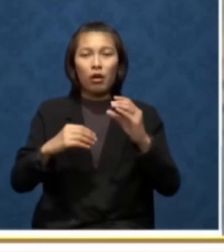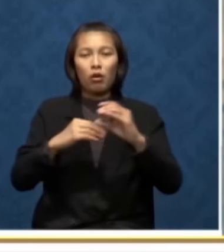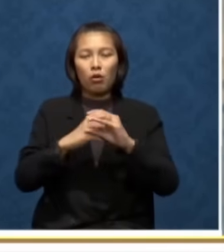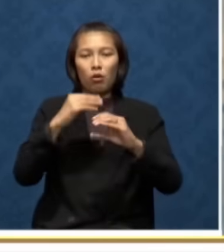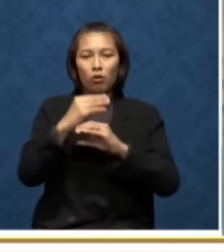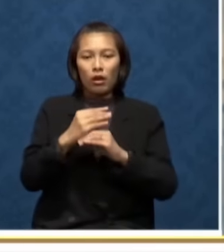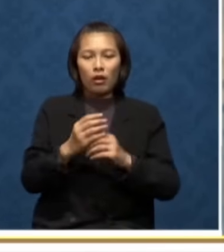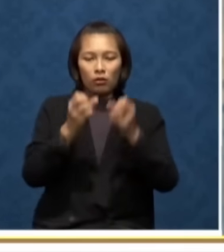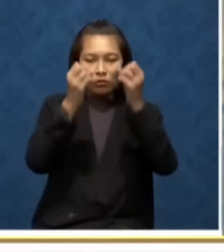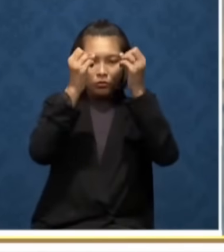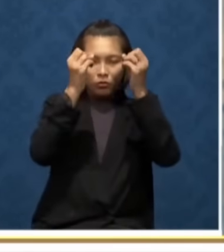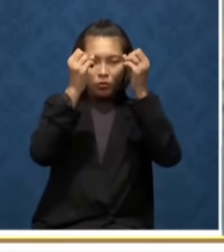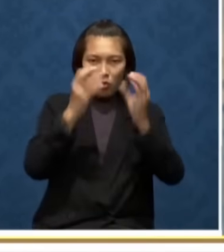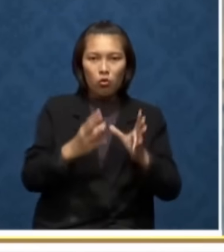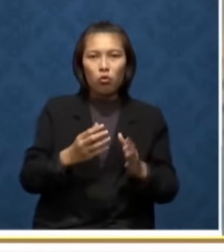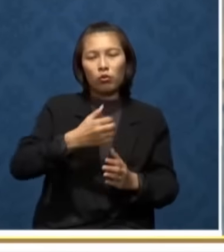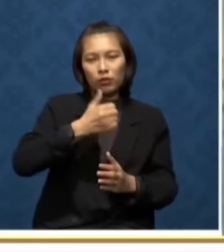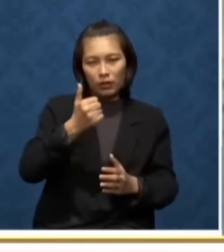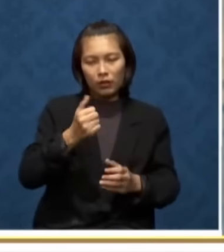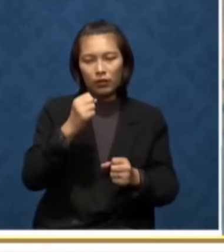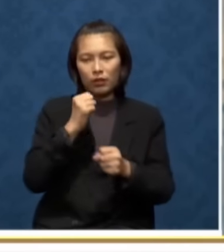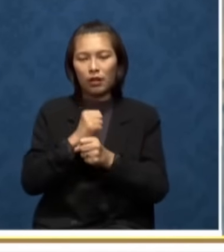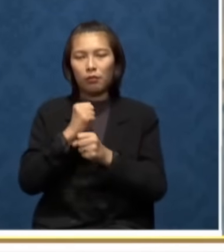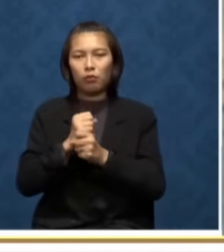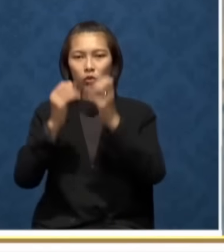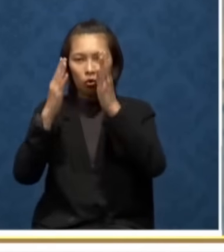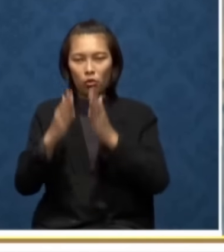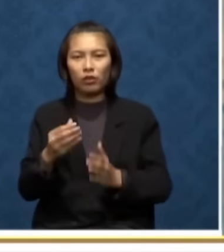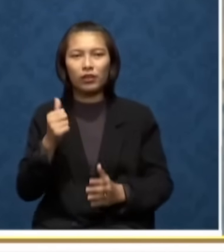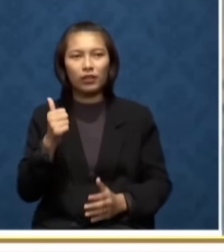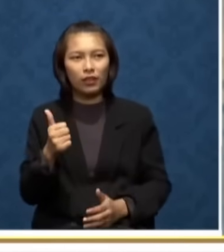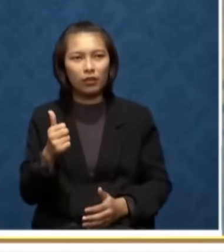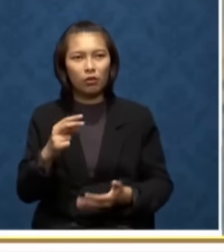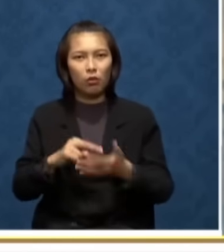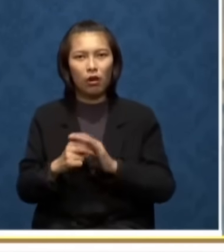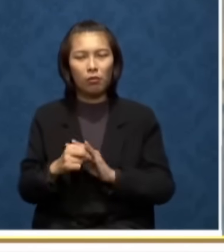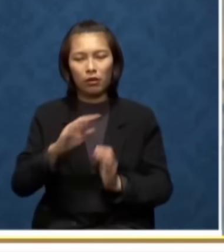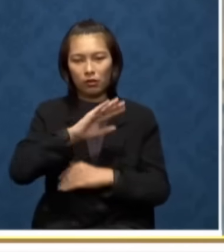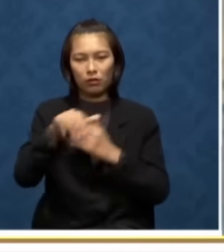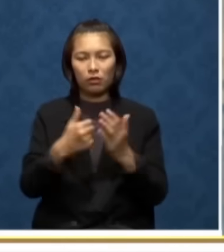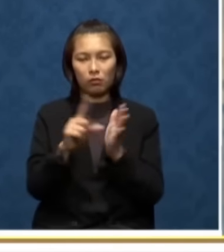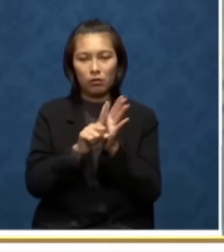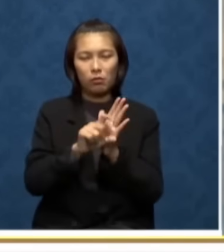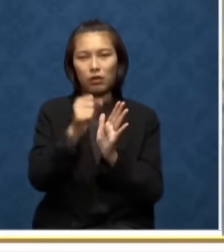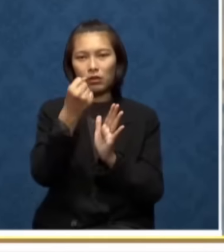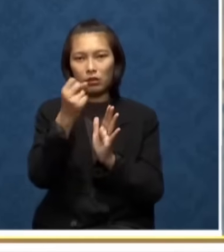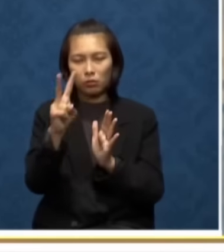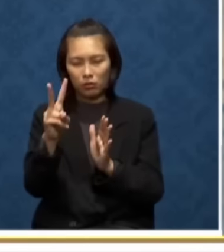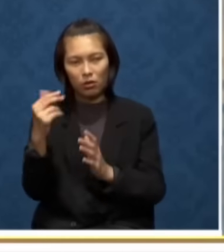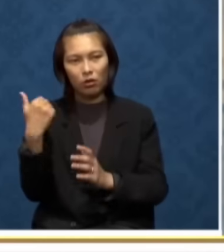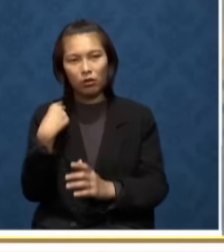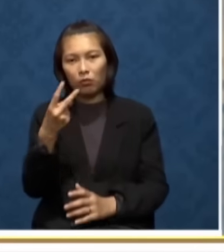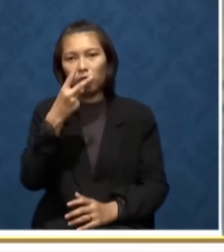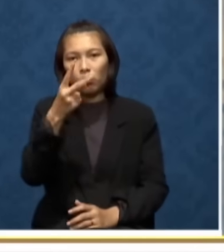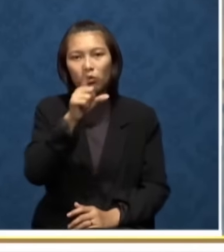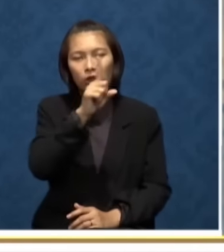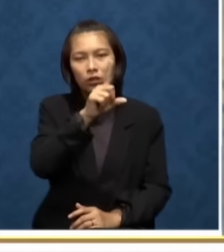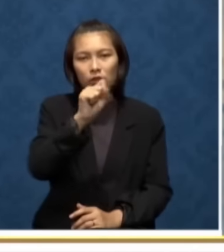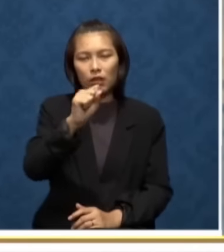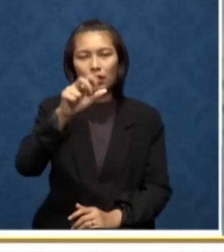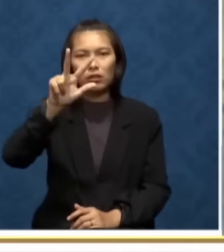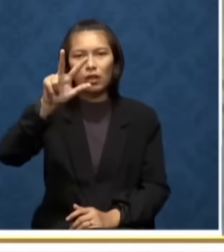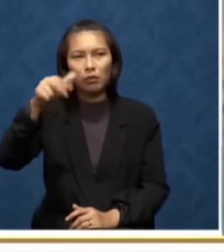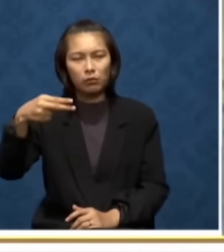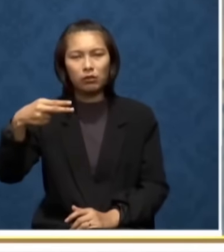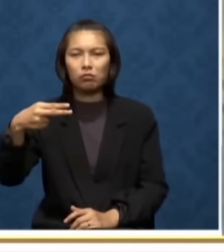สร้างคนดีค่ะมีทั้งหมด 12ตอนนะคะมีคนดูเพียง 100,000บาทคนเท่านั้นอีก